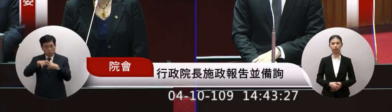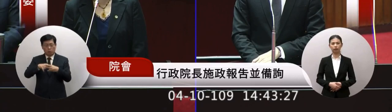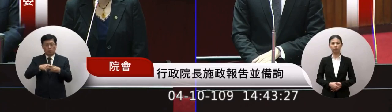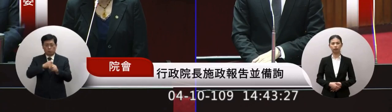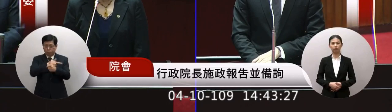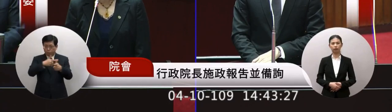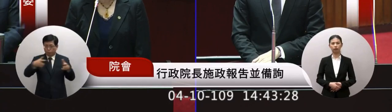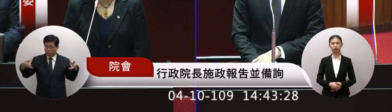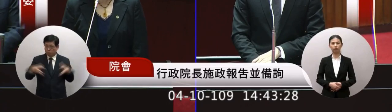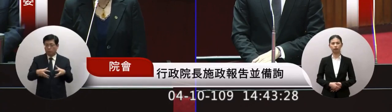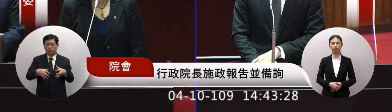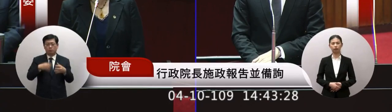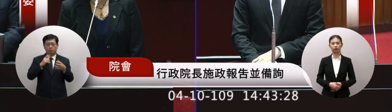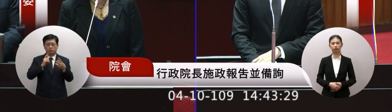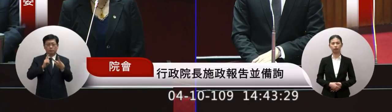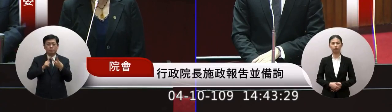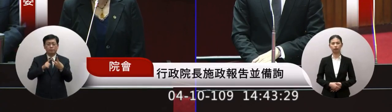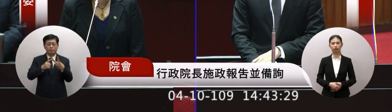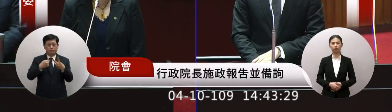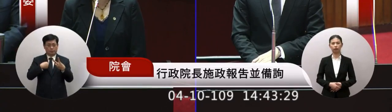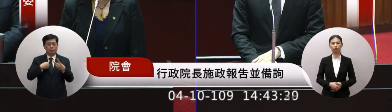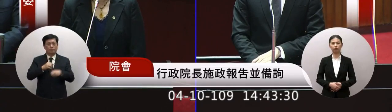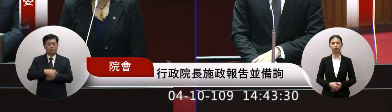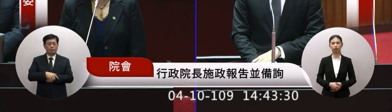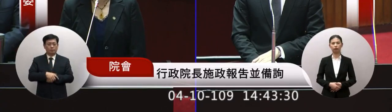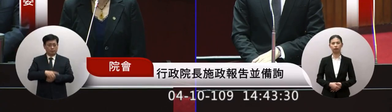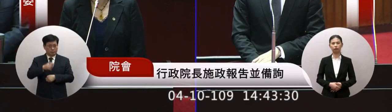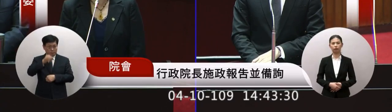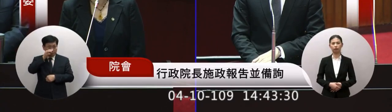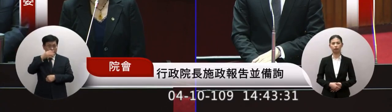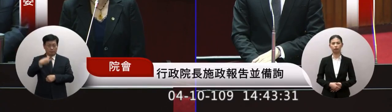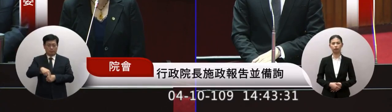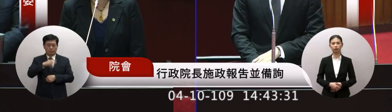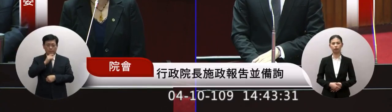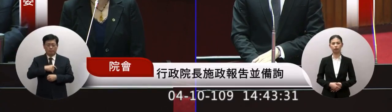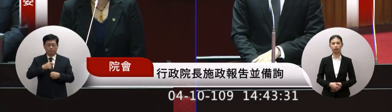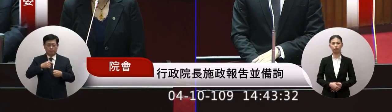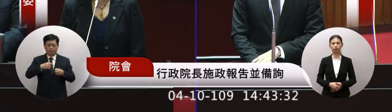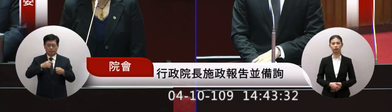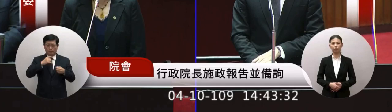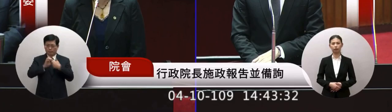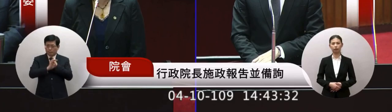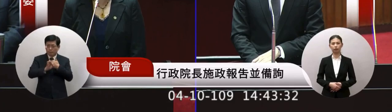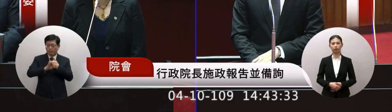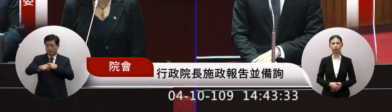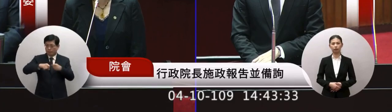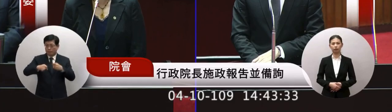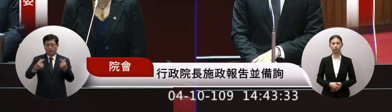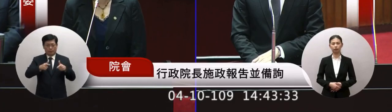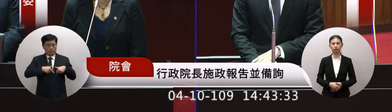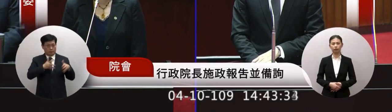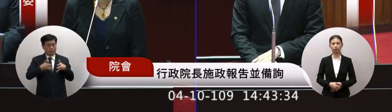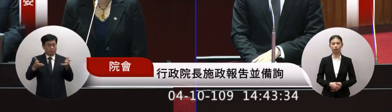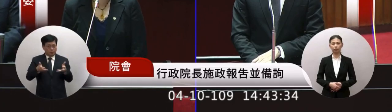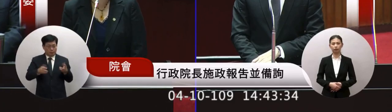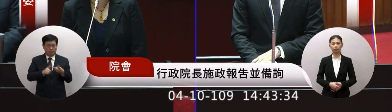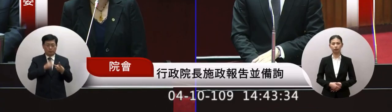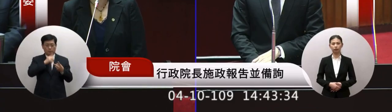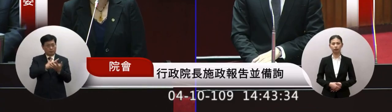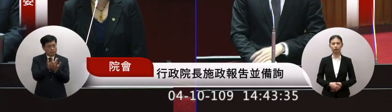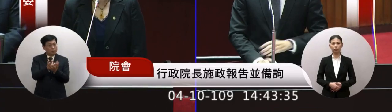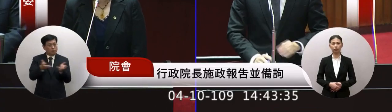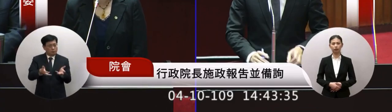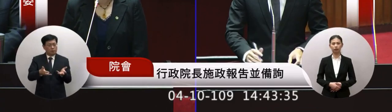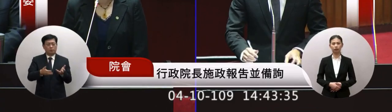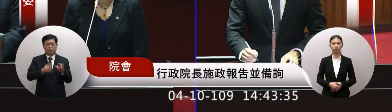等的跨领域。啊，第二个就是讲有试行疗愈的一个计划哈，包含心理治疗啊加艺术治